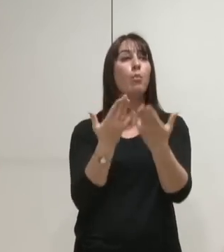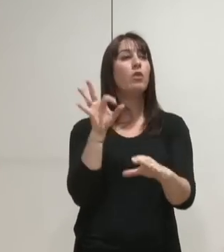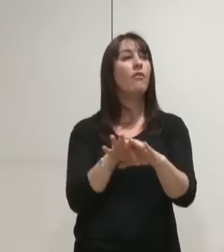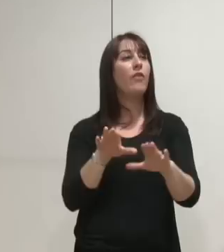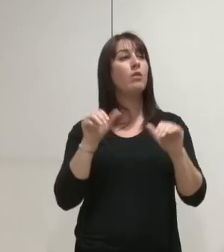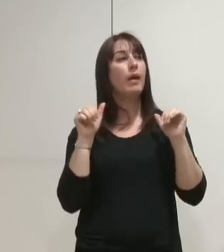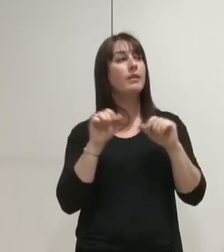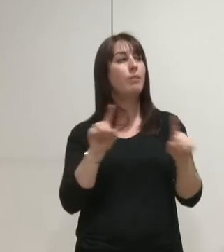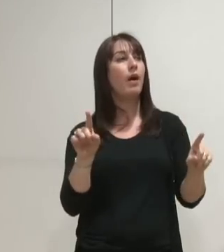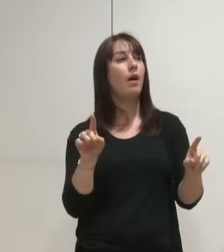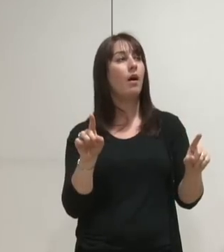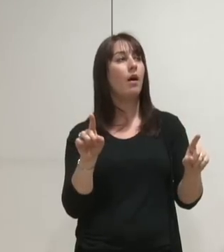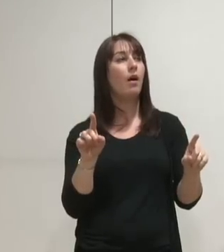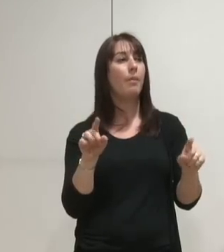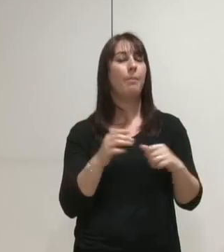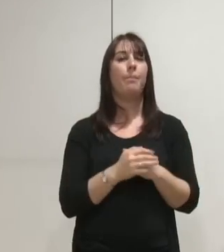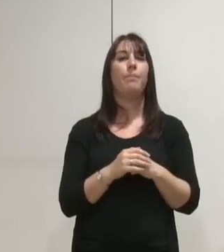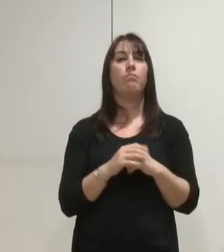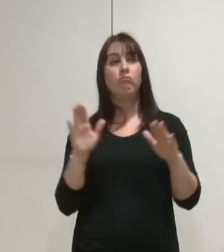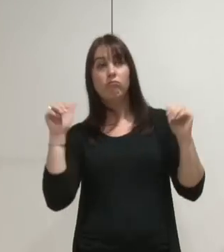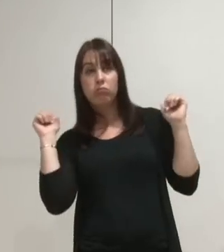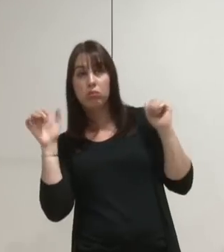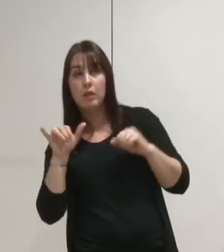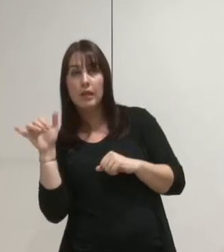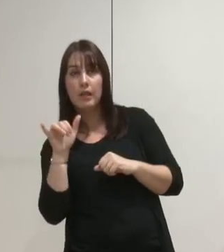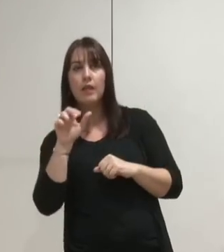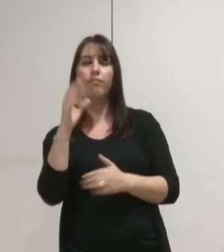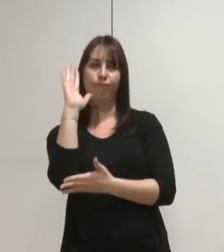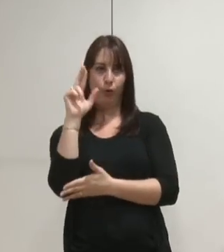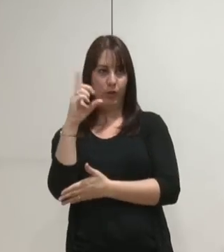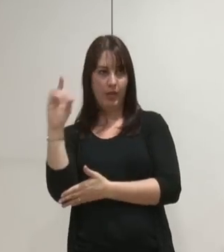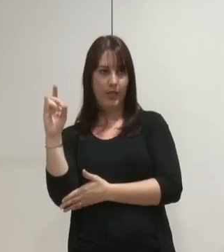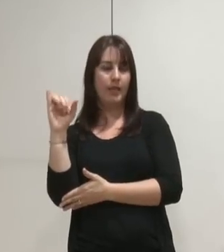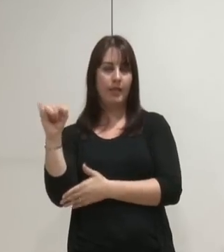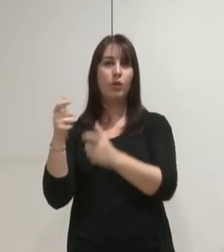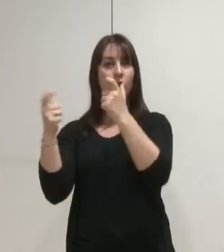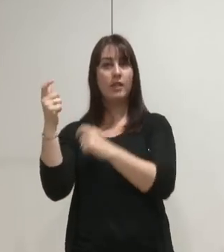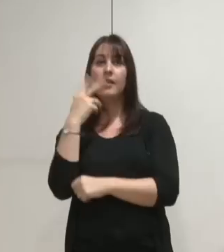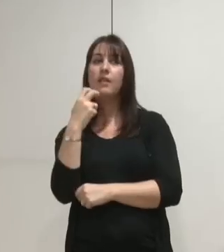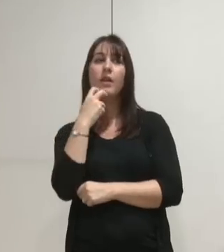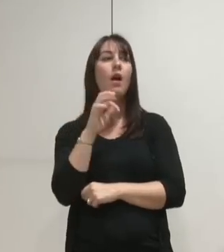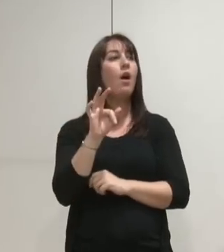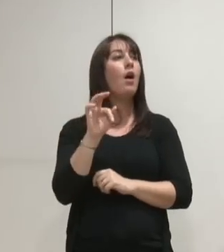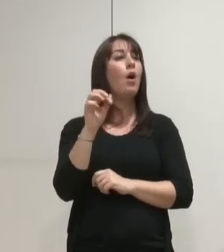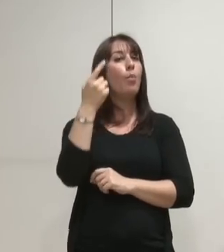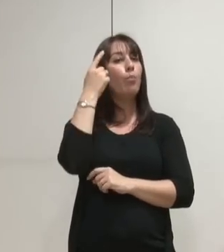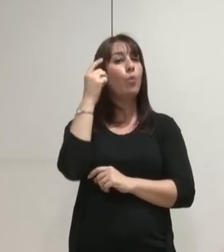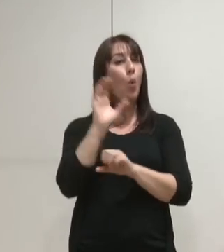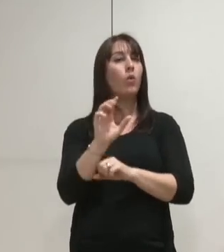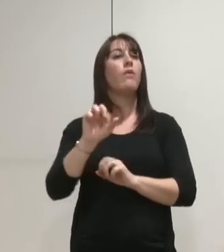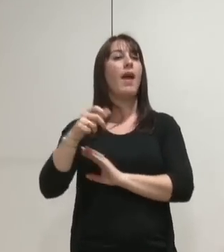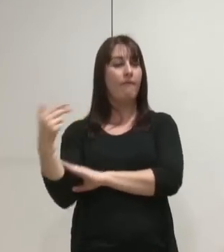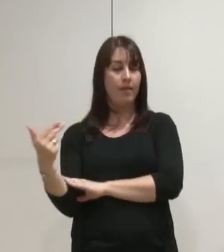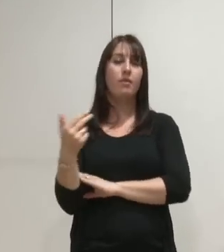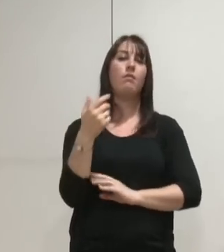pas part au vote qui vote qui s'abstient UMP udi société civile qui vote contre frond national qui vote pour rassemblement de gauche et de progrès